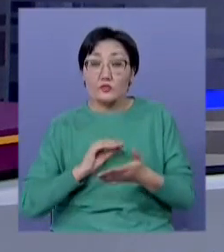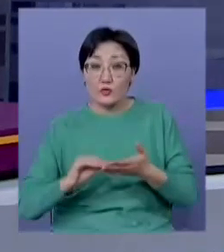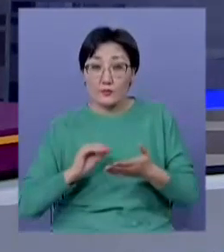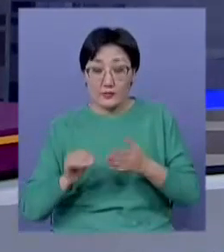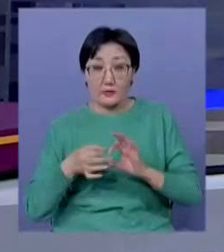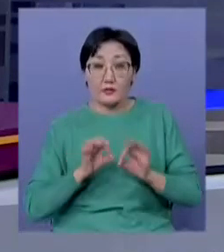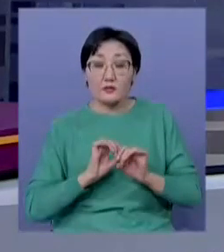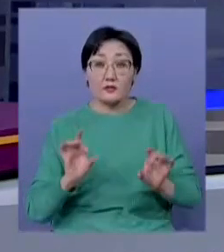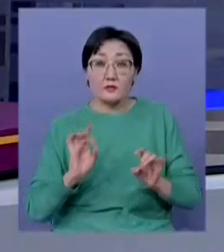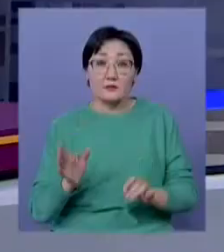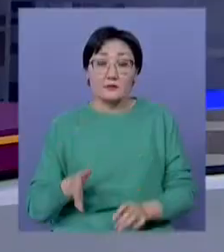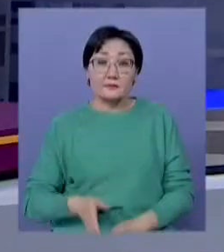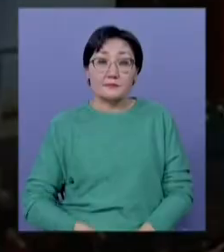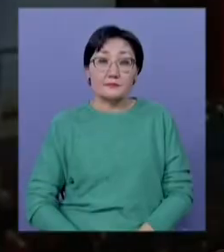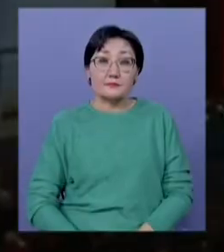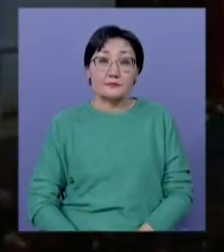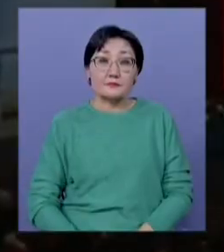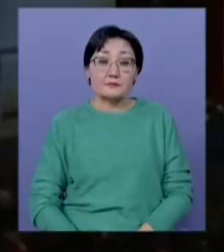Асылбек Тойбек айтып берсін.